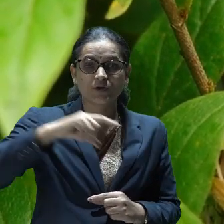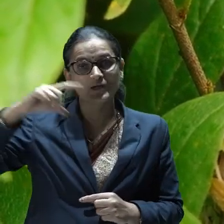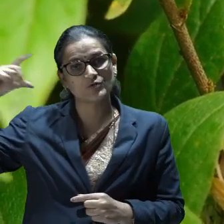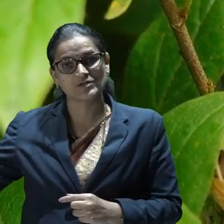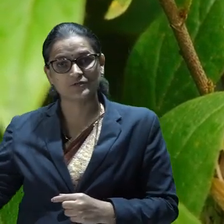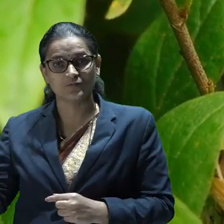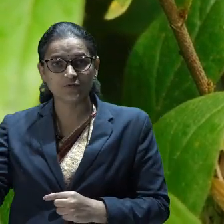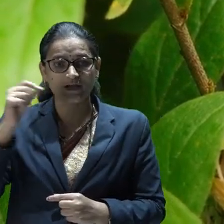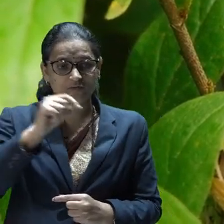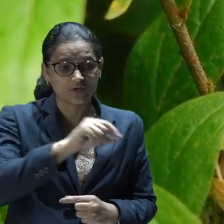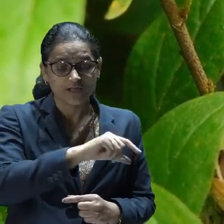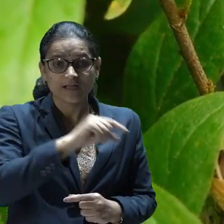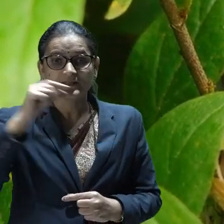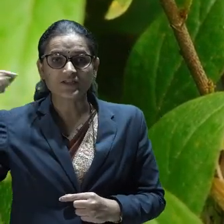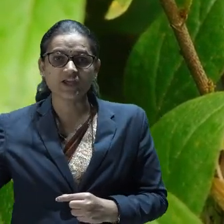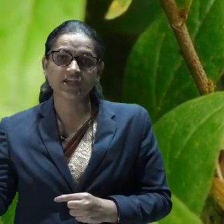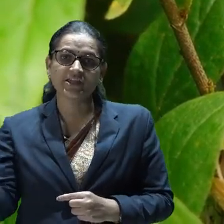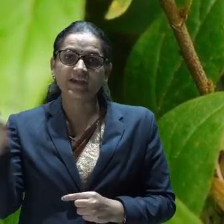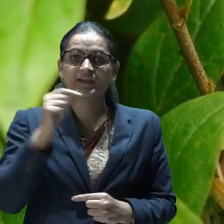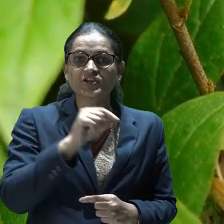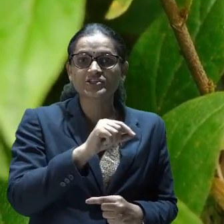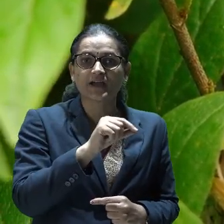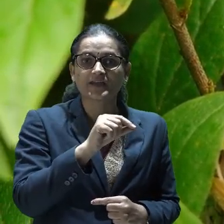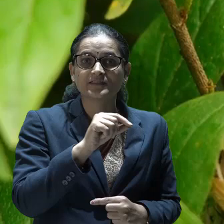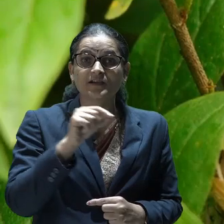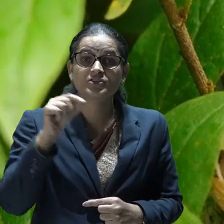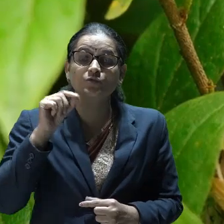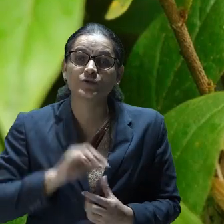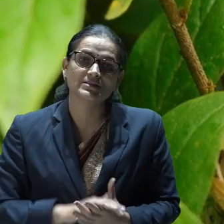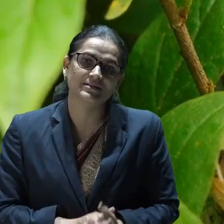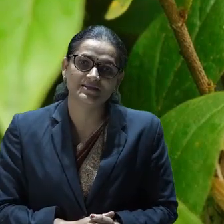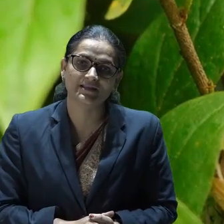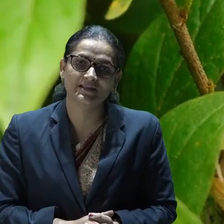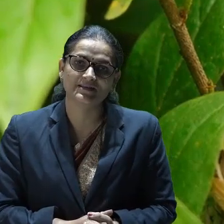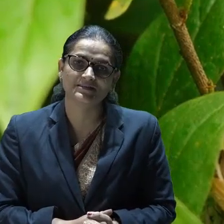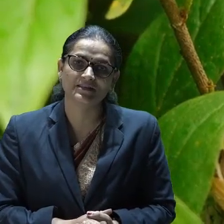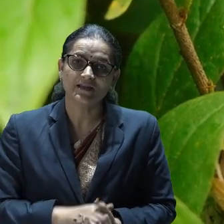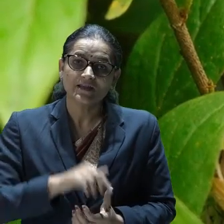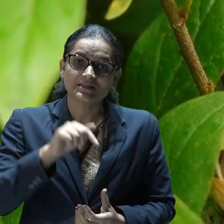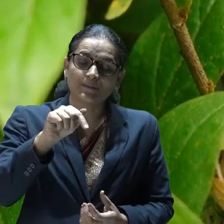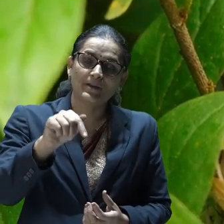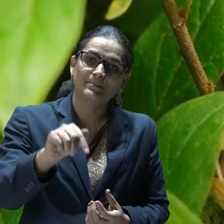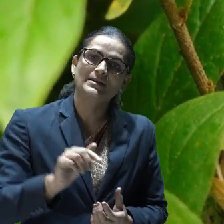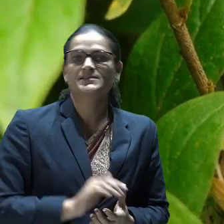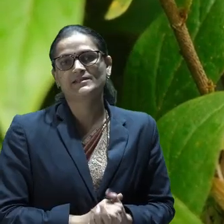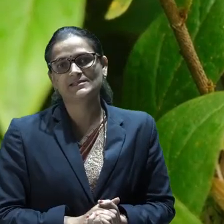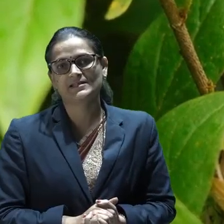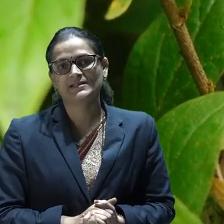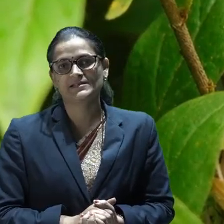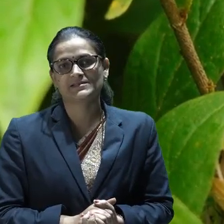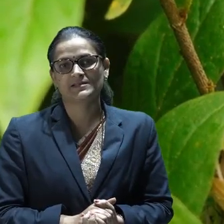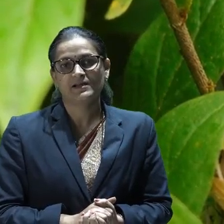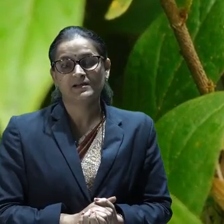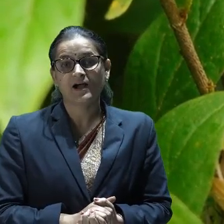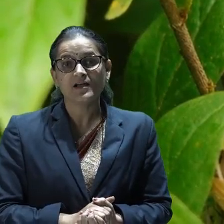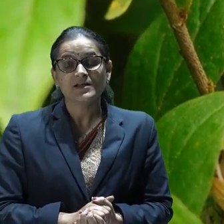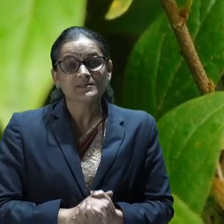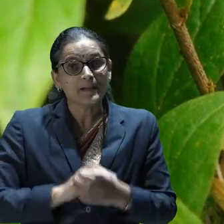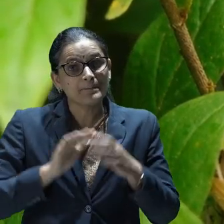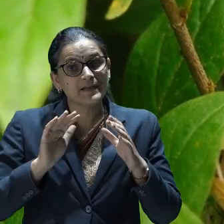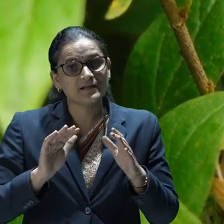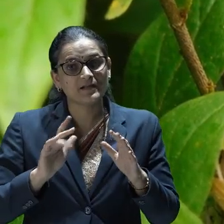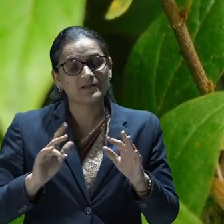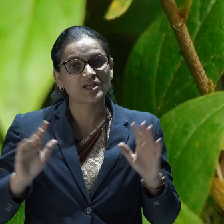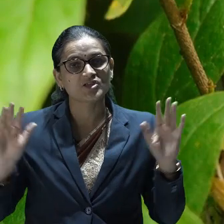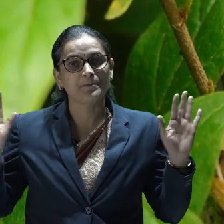असतो, पुन्हा तो जातो, पुन्हा येतो. त्याचे हे जे काही कष्ट आहेत ते कष्ट कुणासाठी चाललेले असतात, तर आपल्या पिलासाठी चाललेले असतात. का,